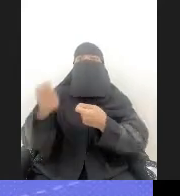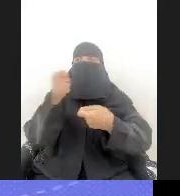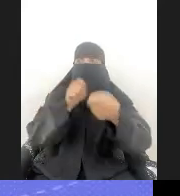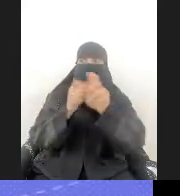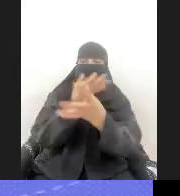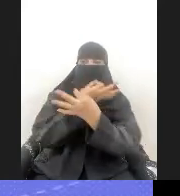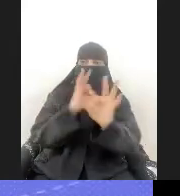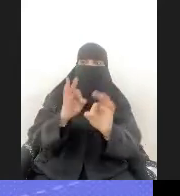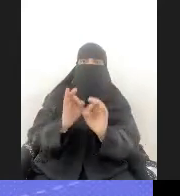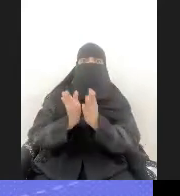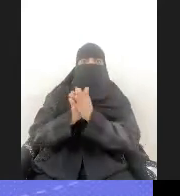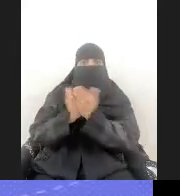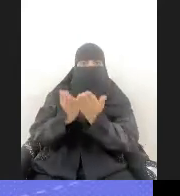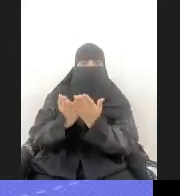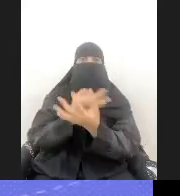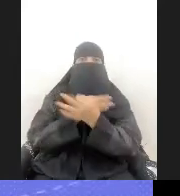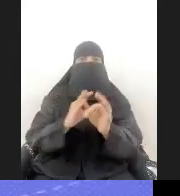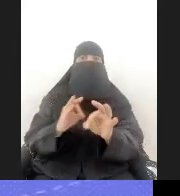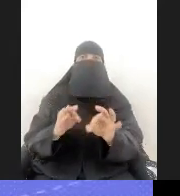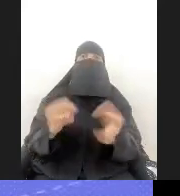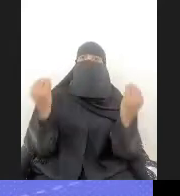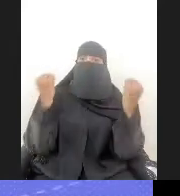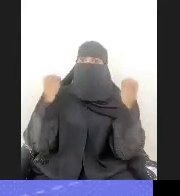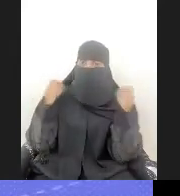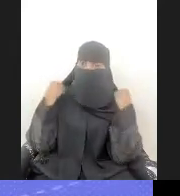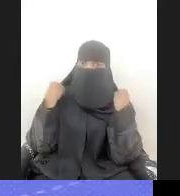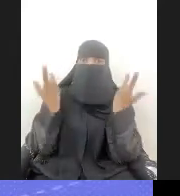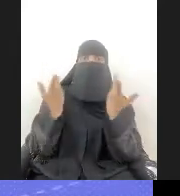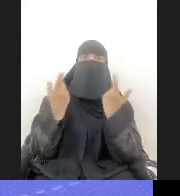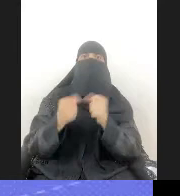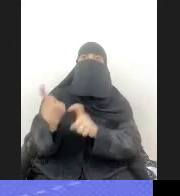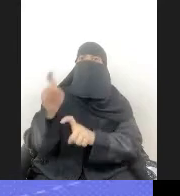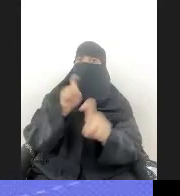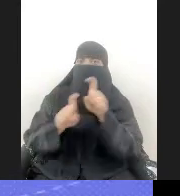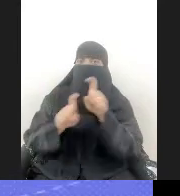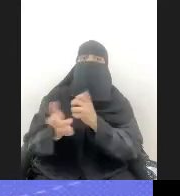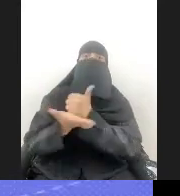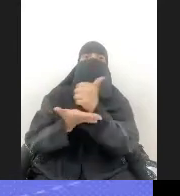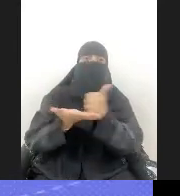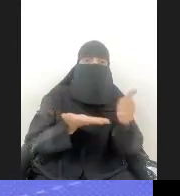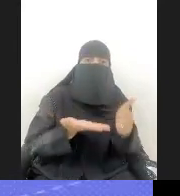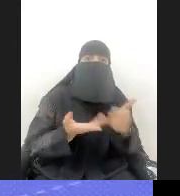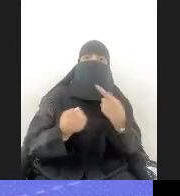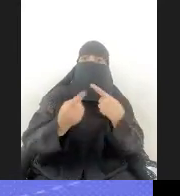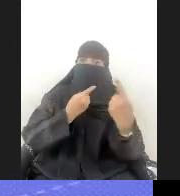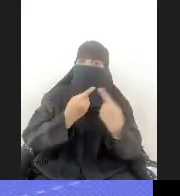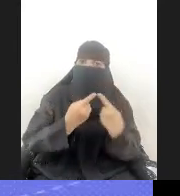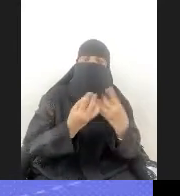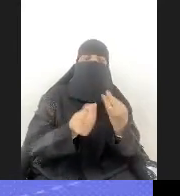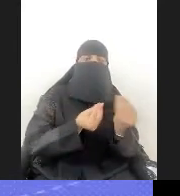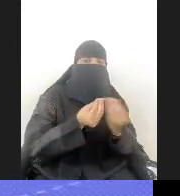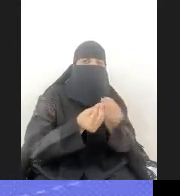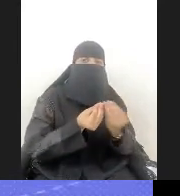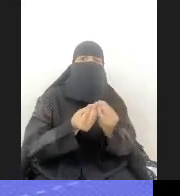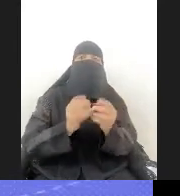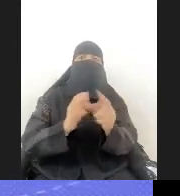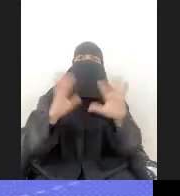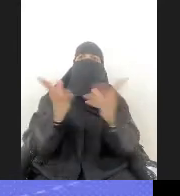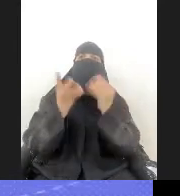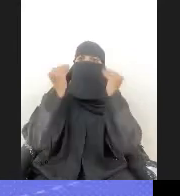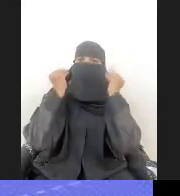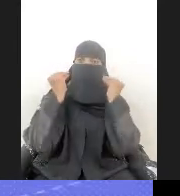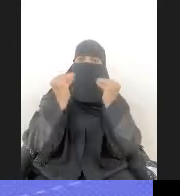التعليمي وإعداد الأنشطة وإعداد كذلك استراتيجيات التدريس وهكذا. تلك النماذج كثيرة ومتعددة